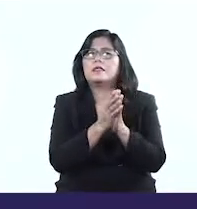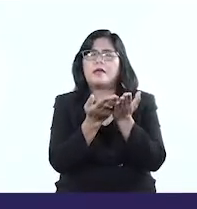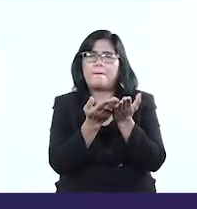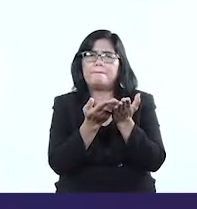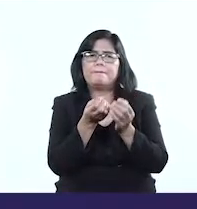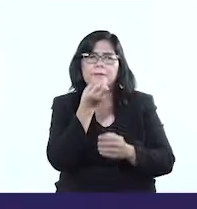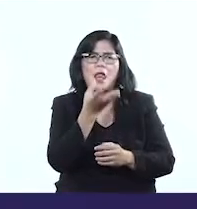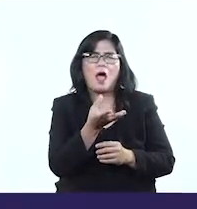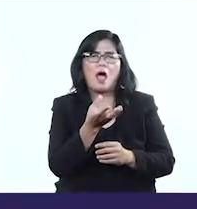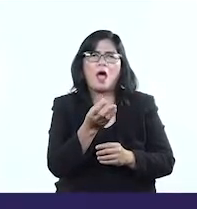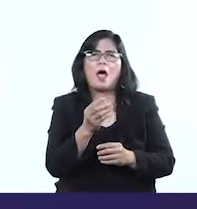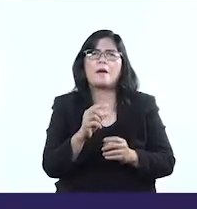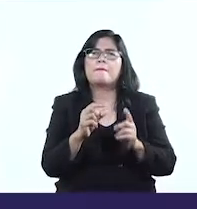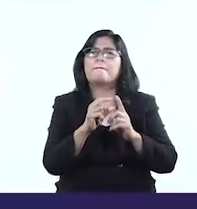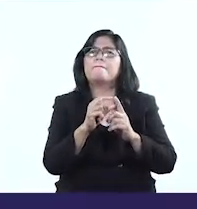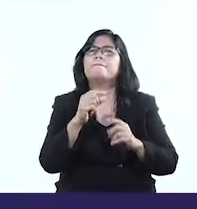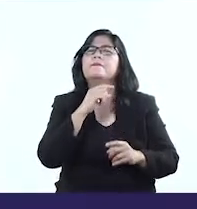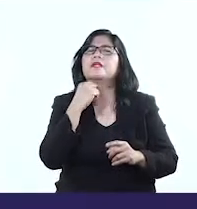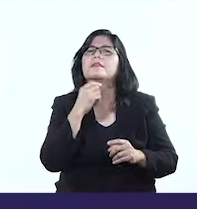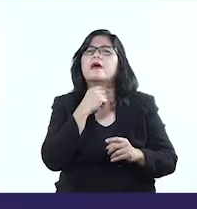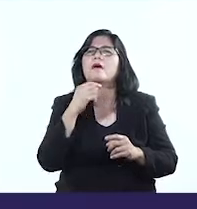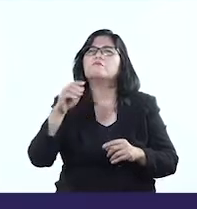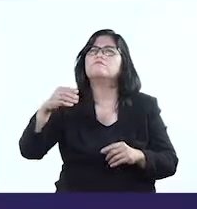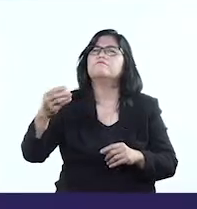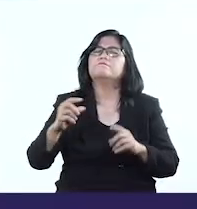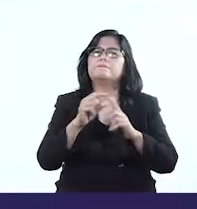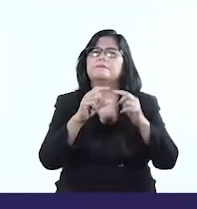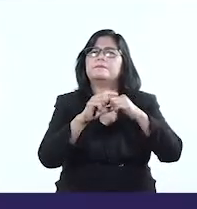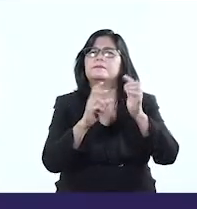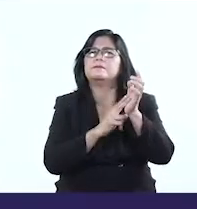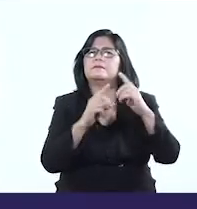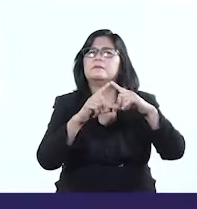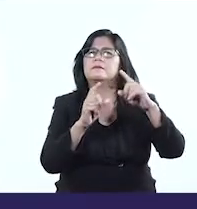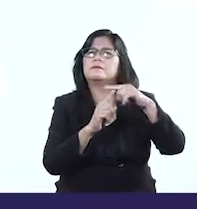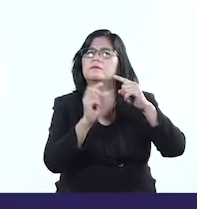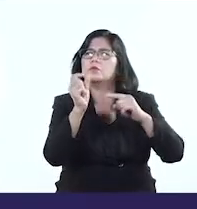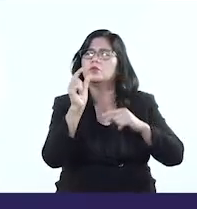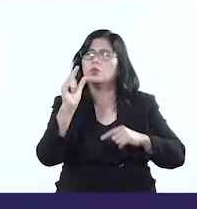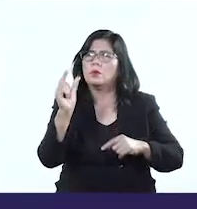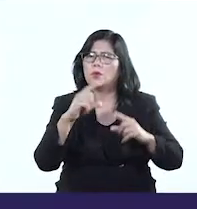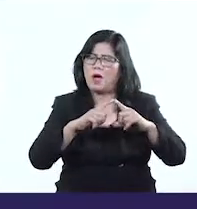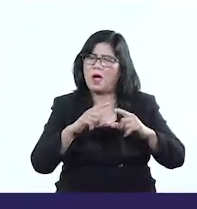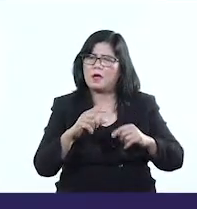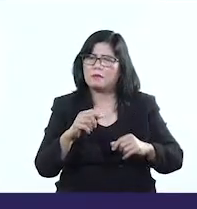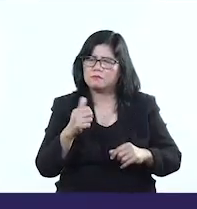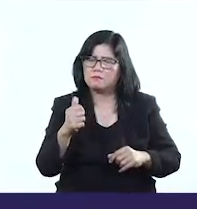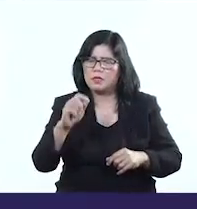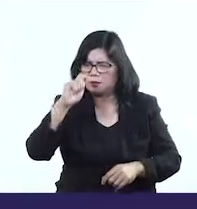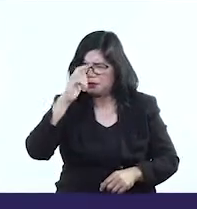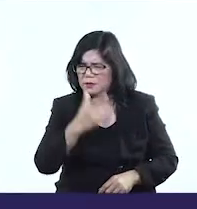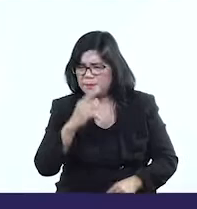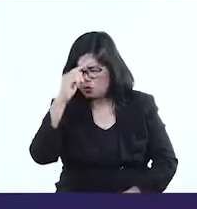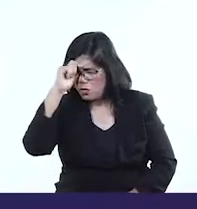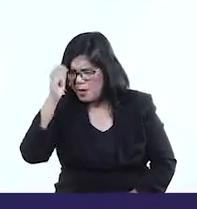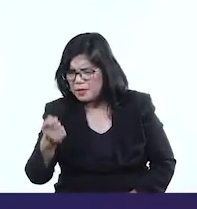atau hamba-hamba Tuhan yang baik pimpinan yang patut dihormati dua kali lipat Hai bagaimana dengan mereka yang tidak Hai SMS agak